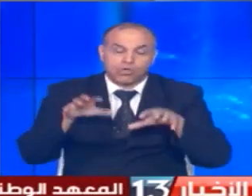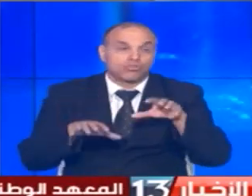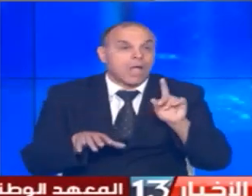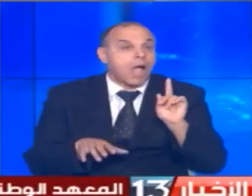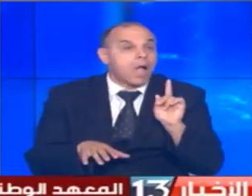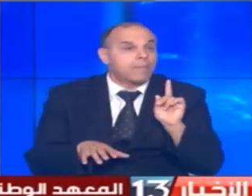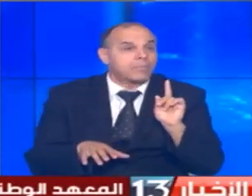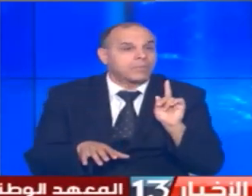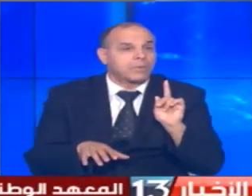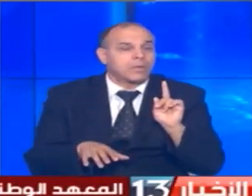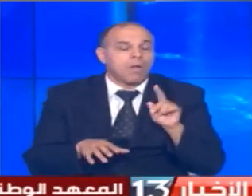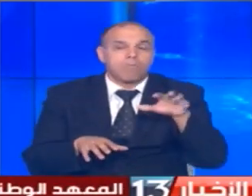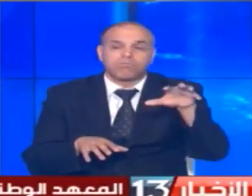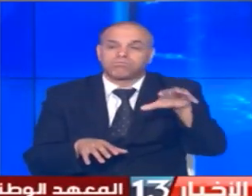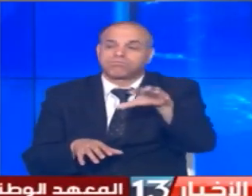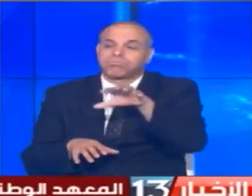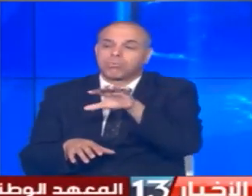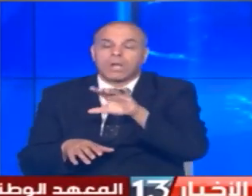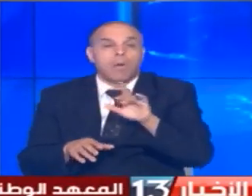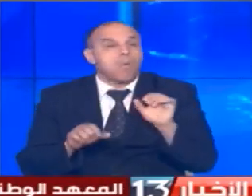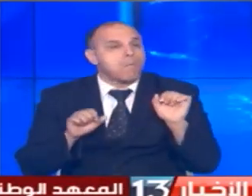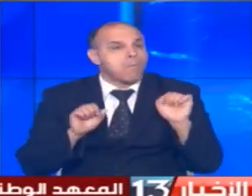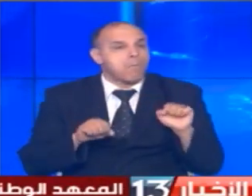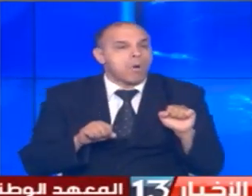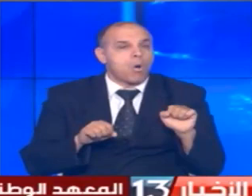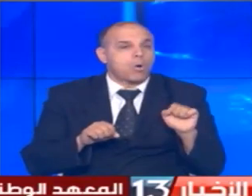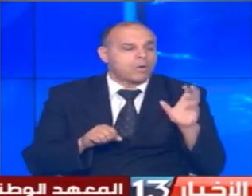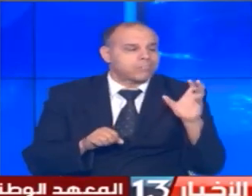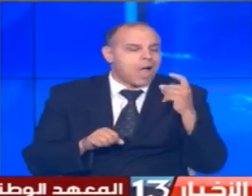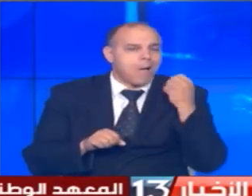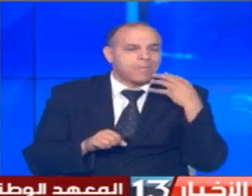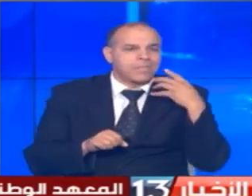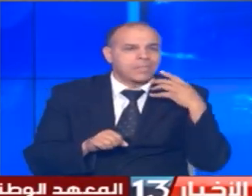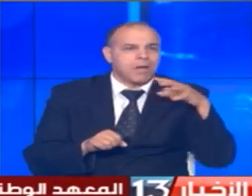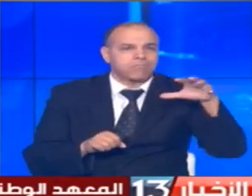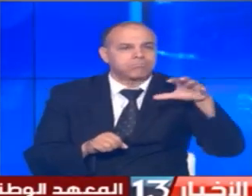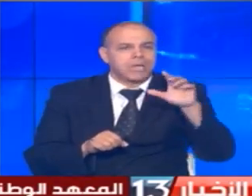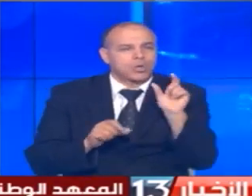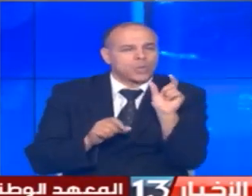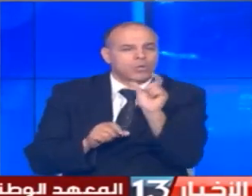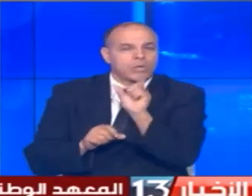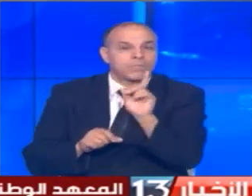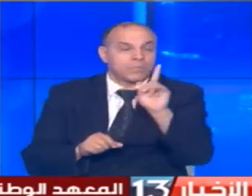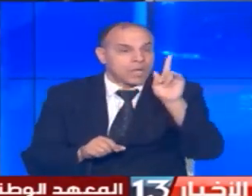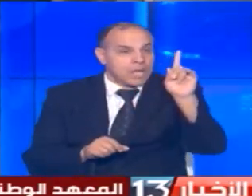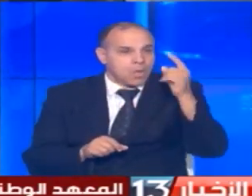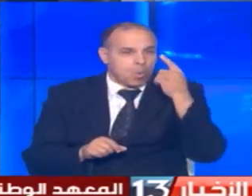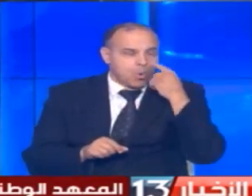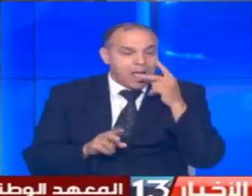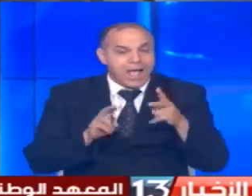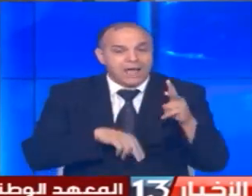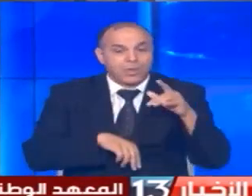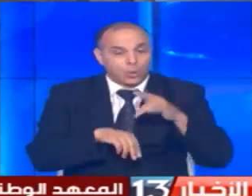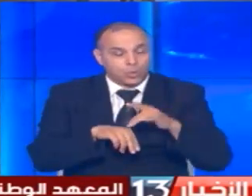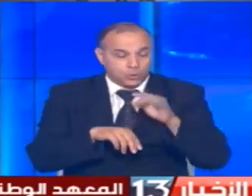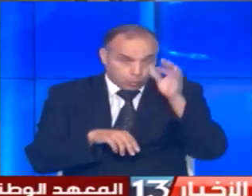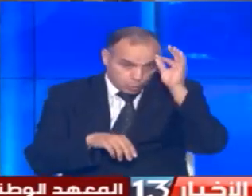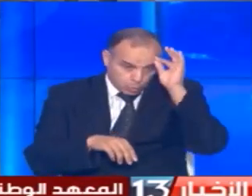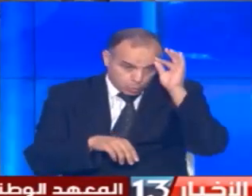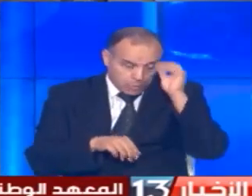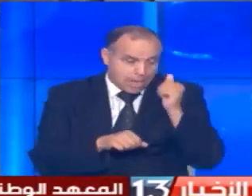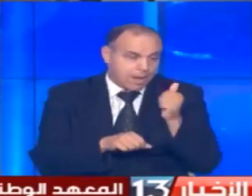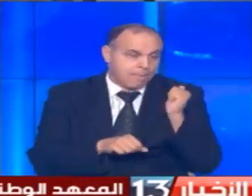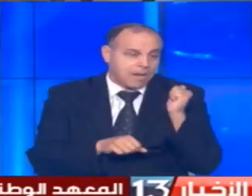من الأمطار المتفرقة مع إمكانية تساقط البرد بأماكن محدودة. وتشهد أغلب المناطق في تونس منذ